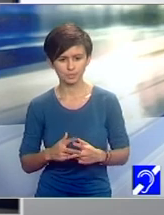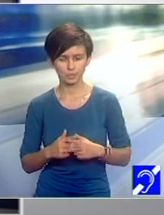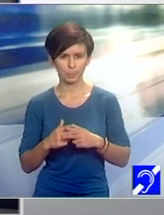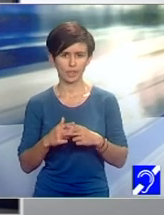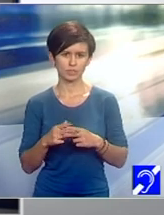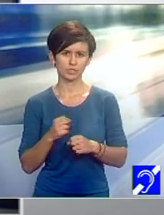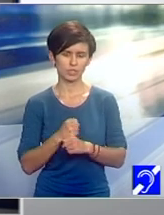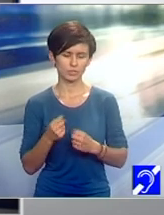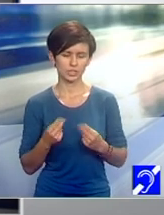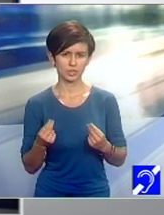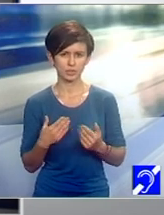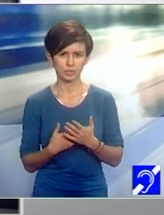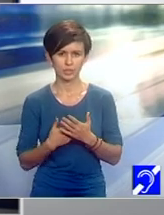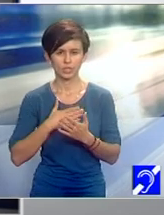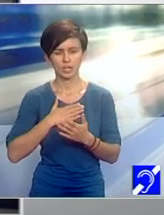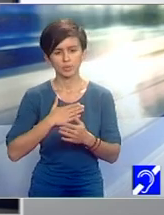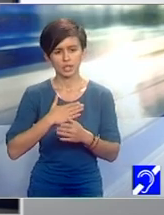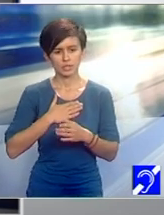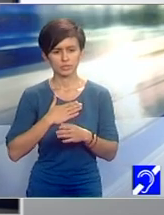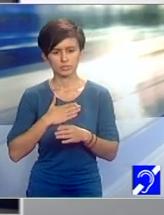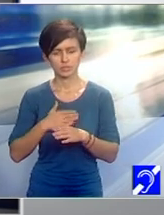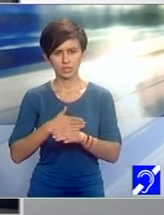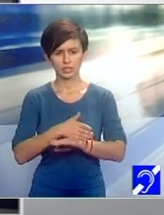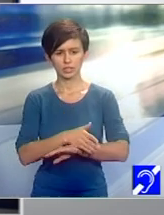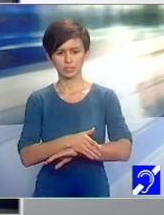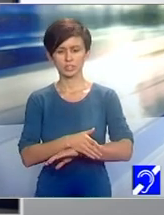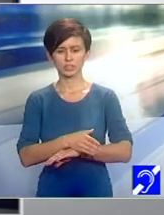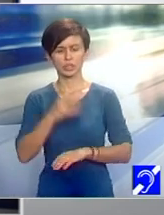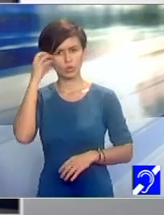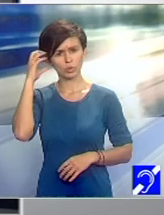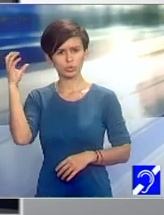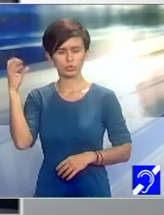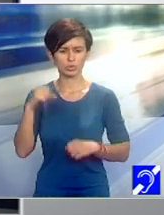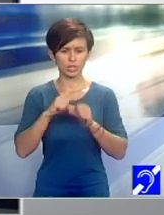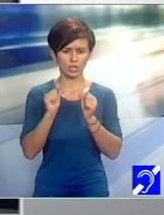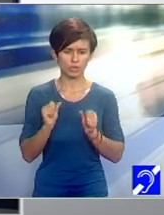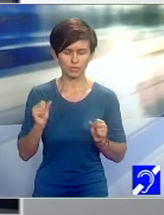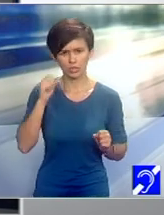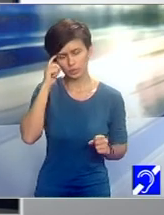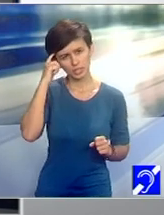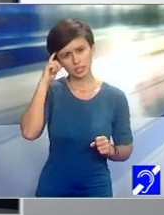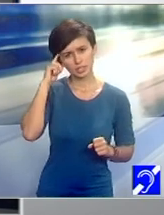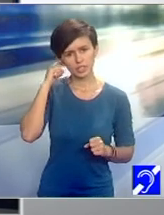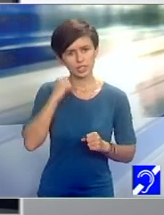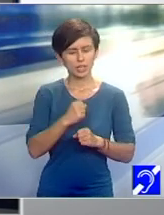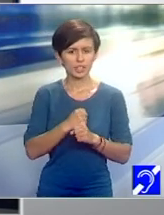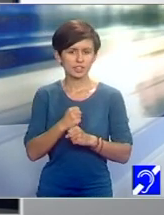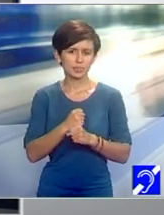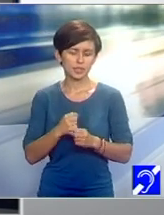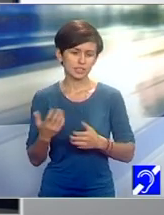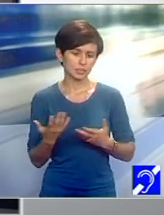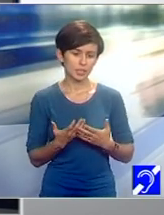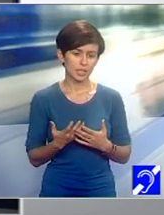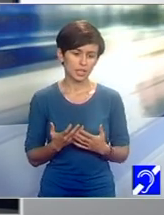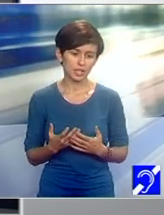acces la o cultură, la un mod de gândire, la niște experiențe pe care probabil în afara